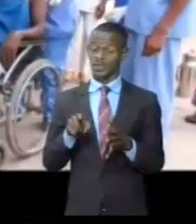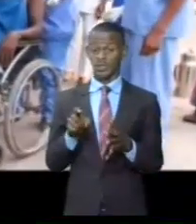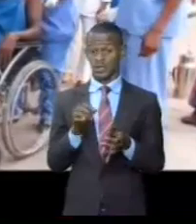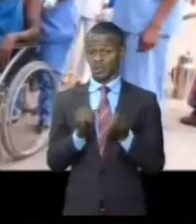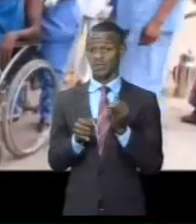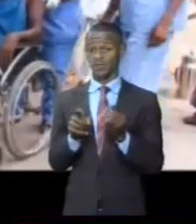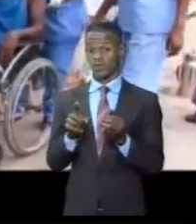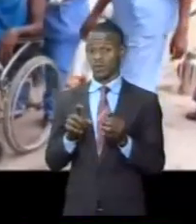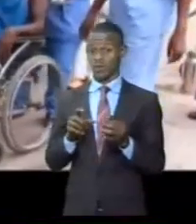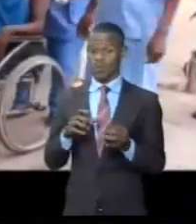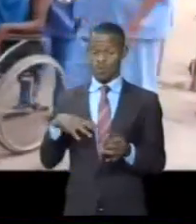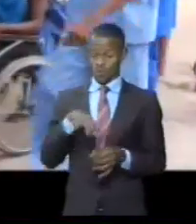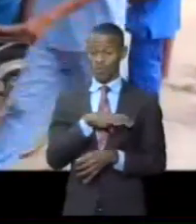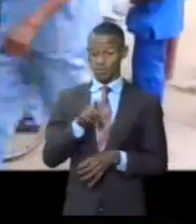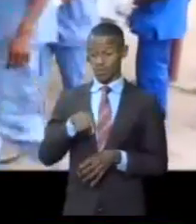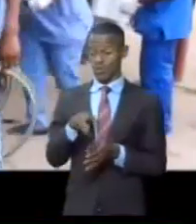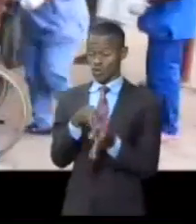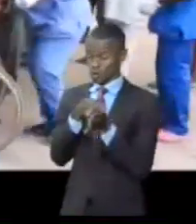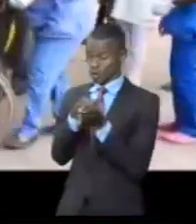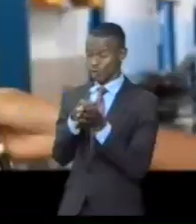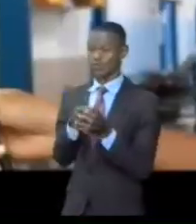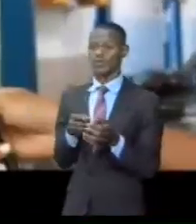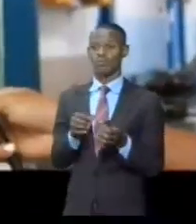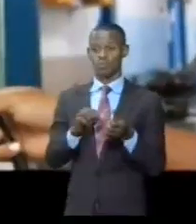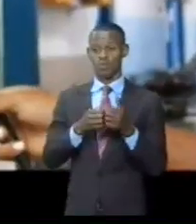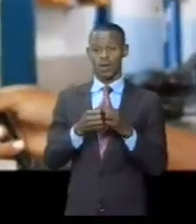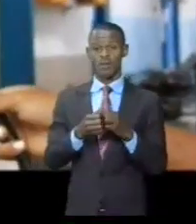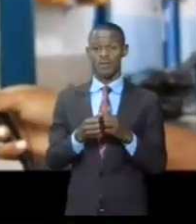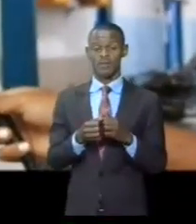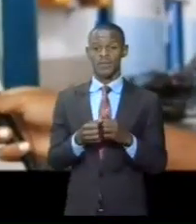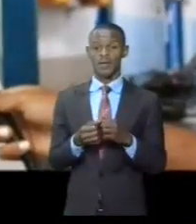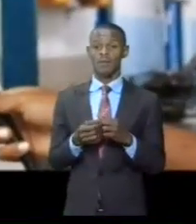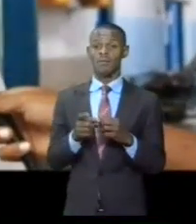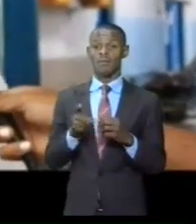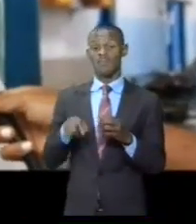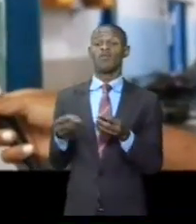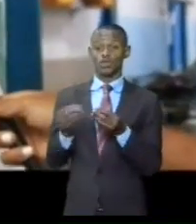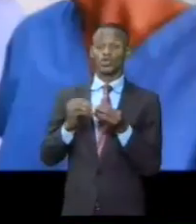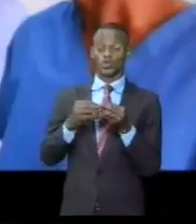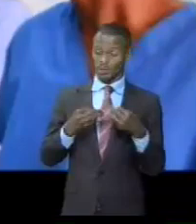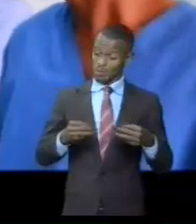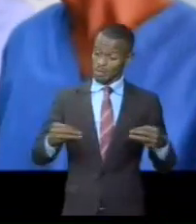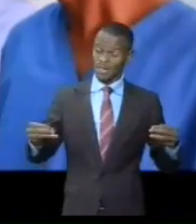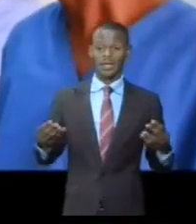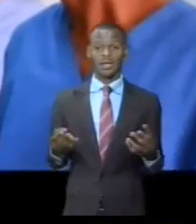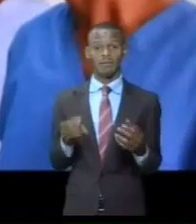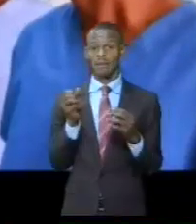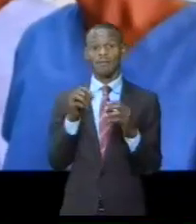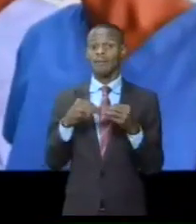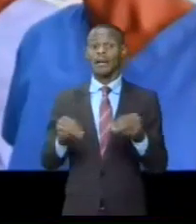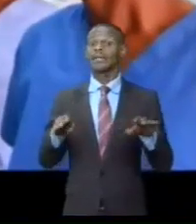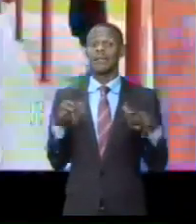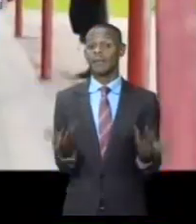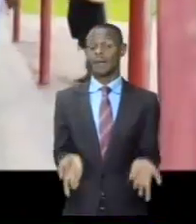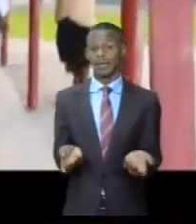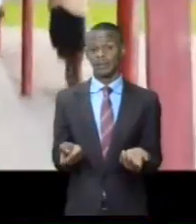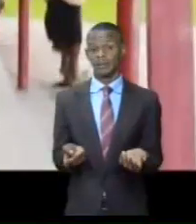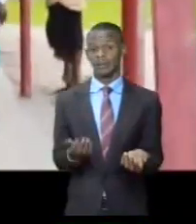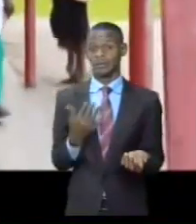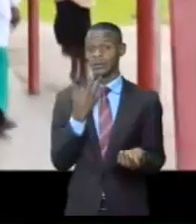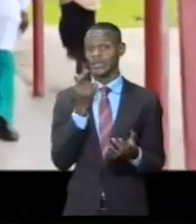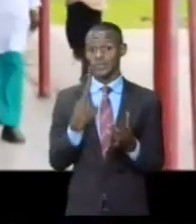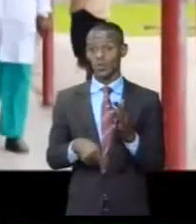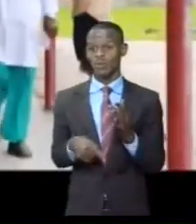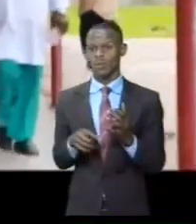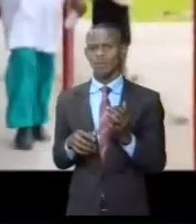le comité pourrait faire un effort d'équipement. Mais on n'en a pas. Notre richesse, c'est